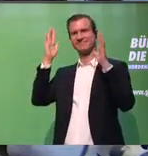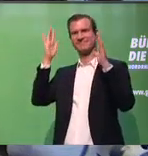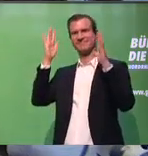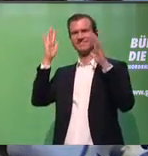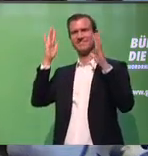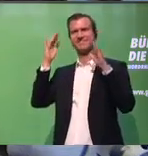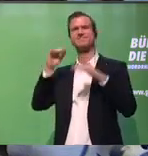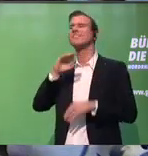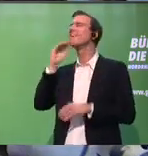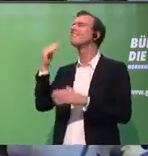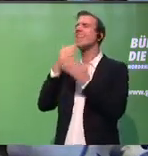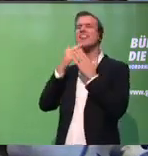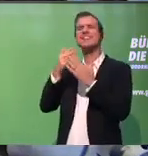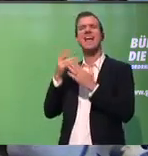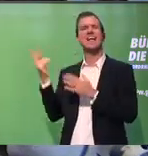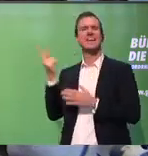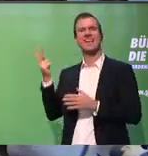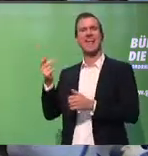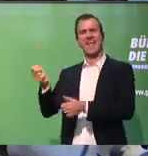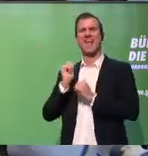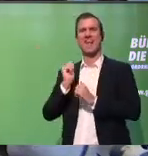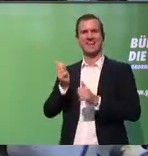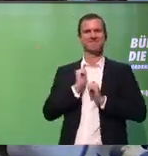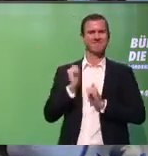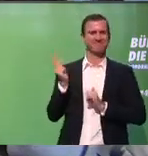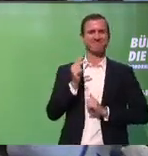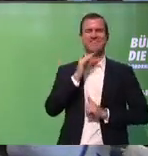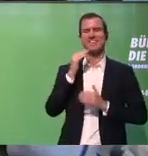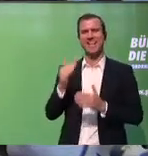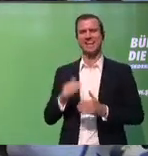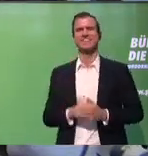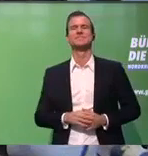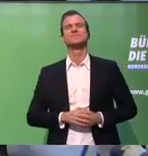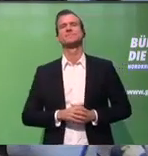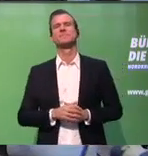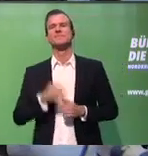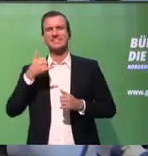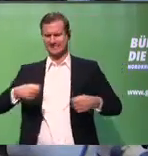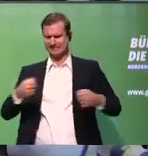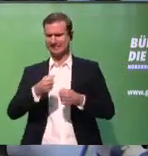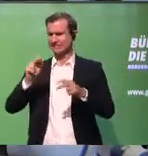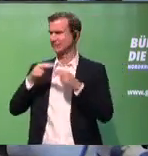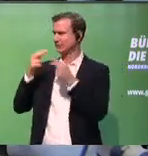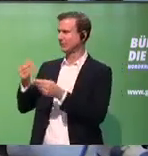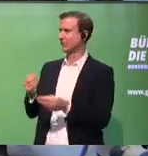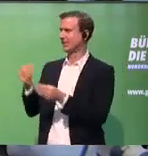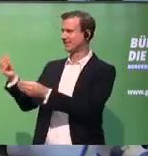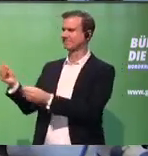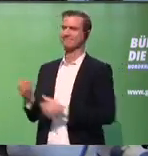Danke an meine Helfer und wir setzen hier Harald, den Bolzenschneider, für dich